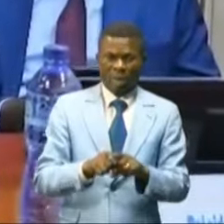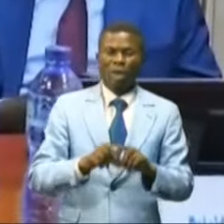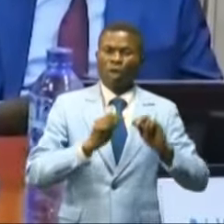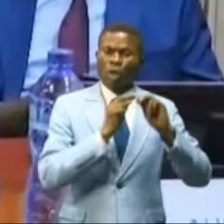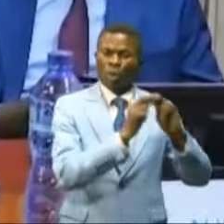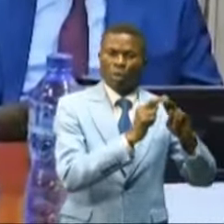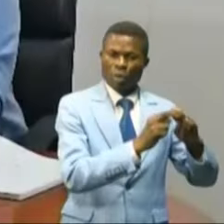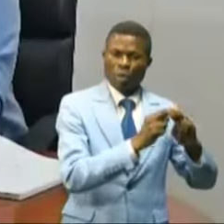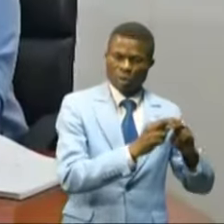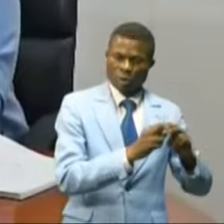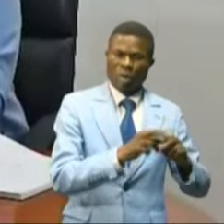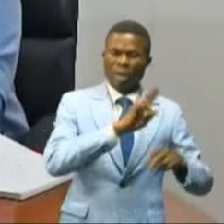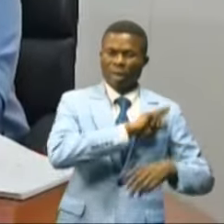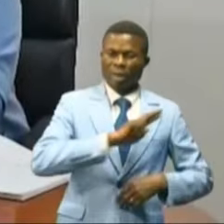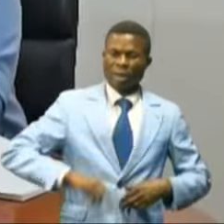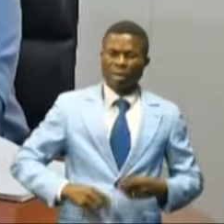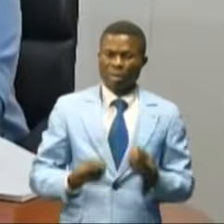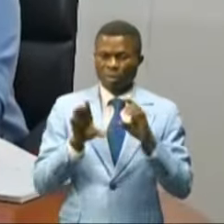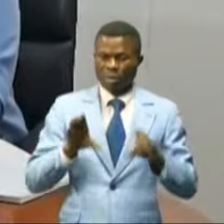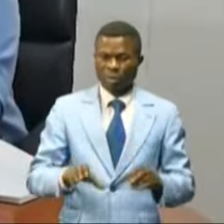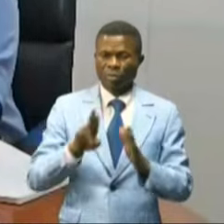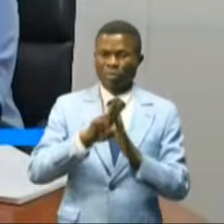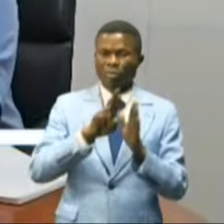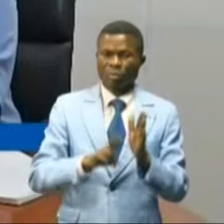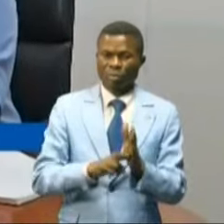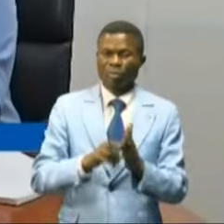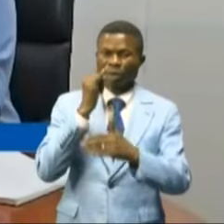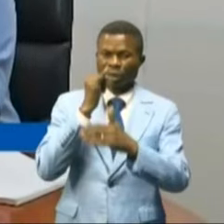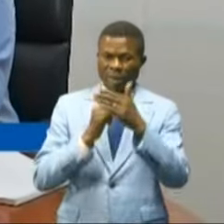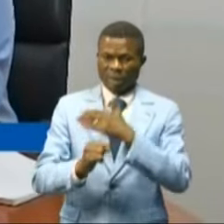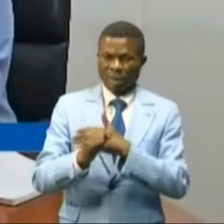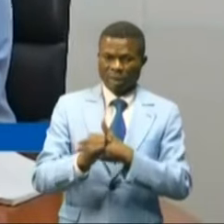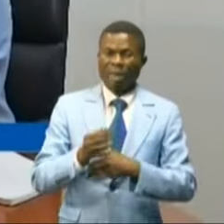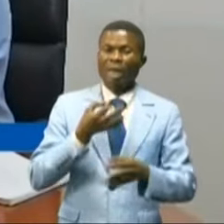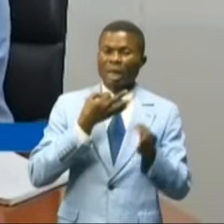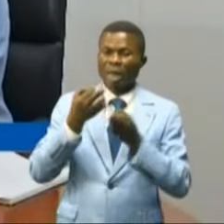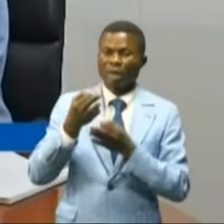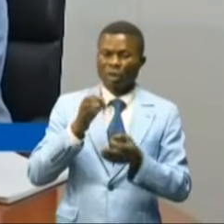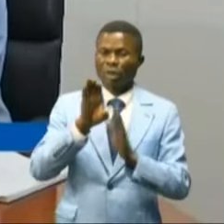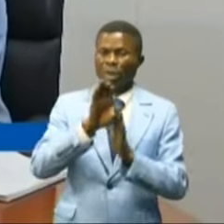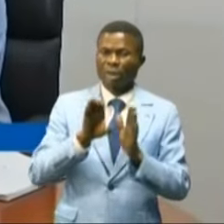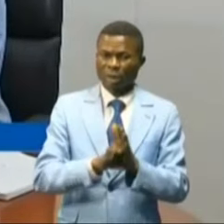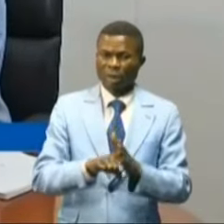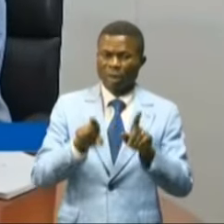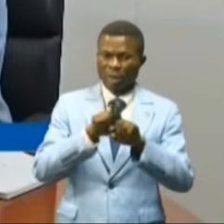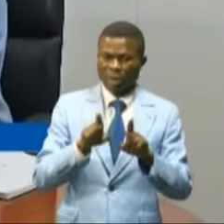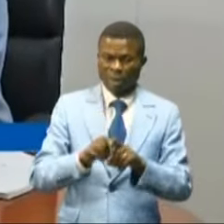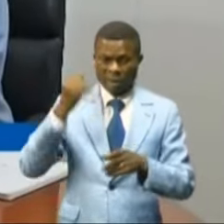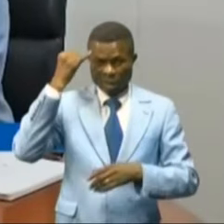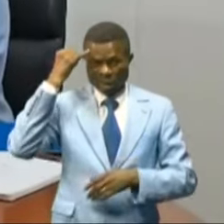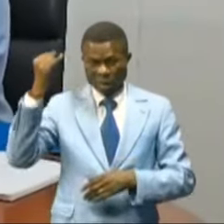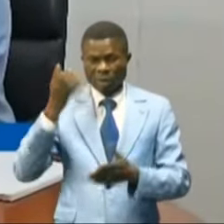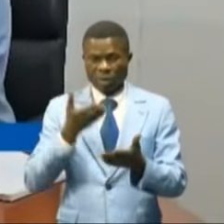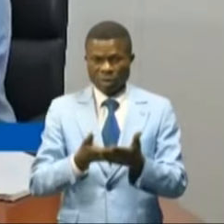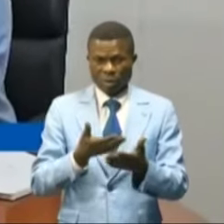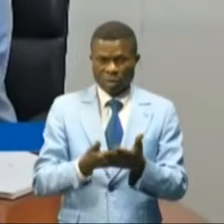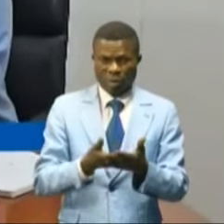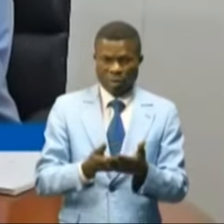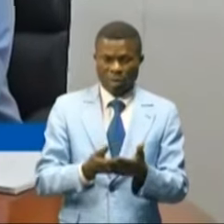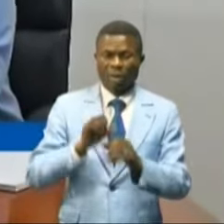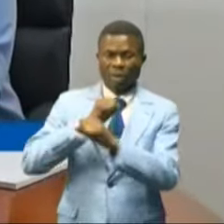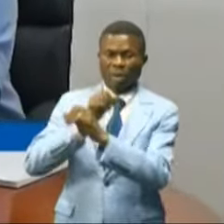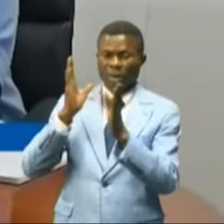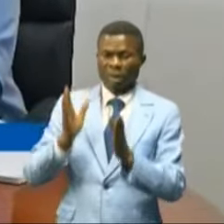de la RDC. Ce règlement intérieur précise les conditions ainsi que l'exercice des droits syndicaux et